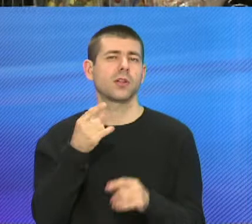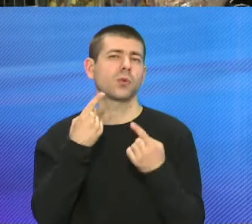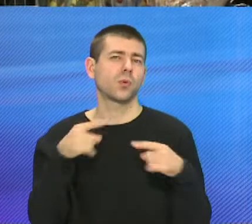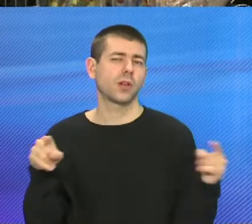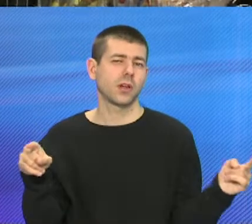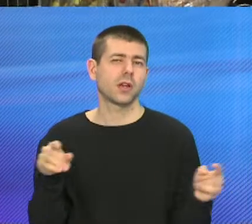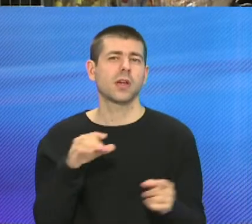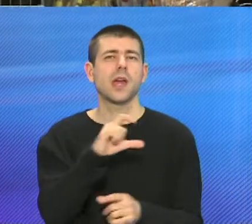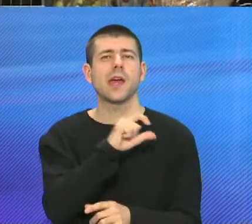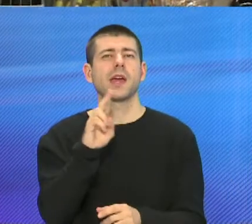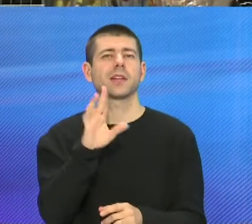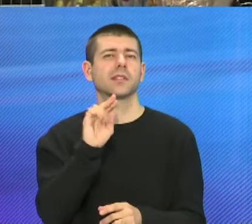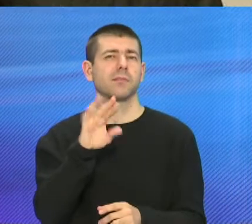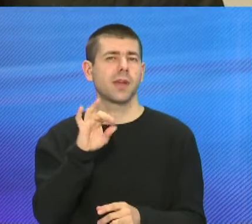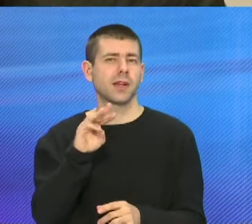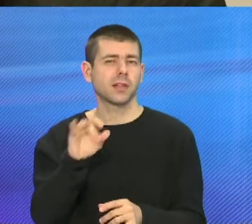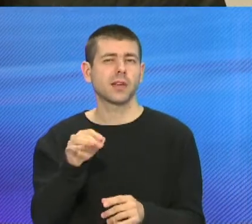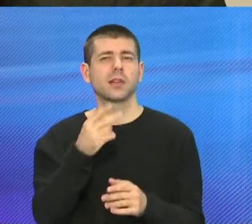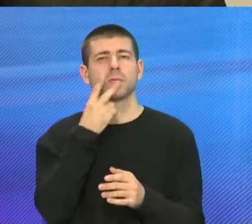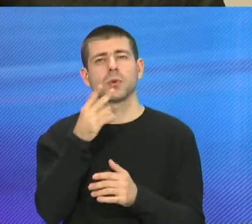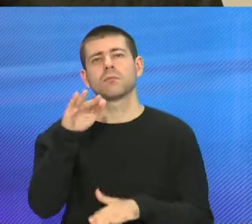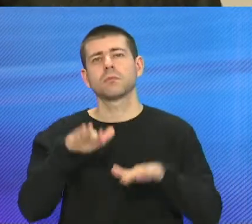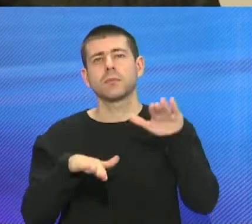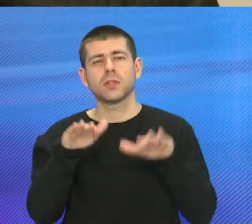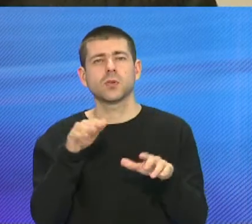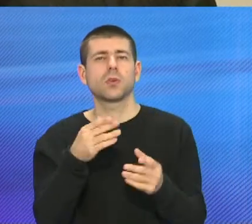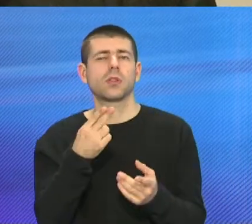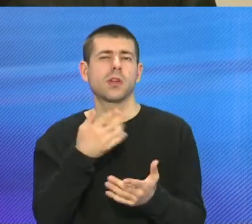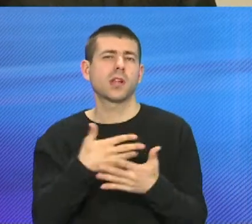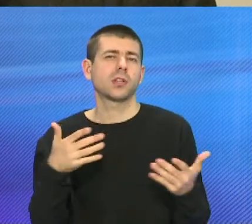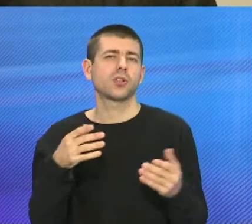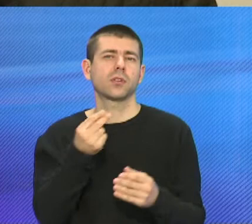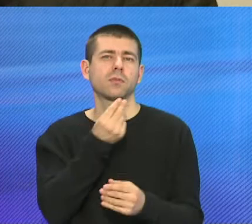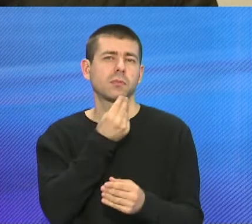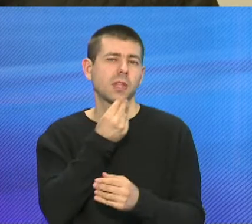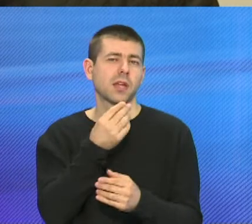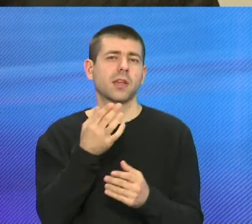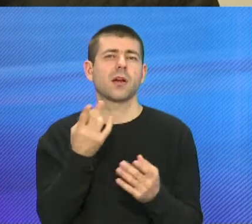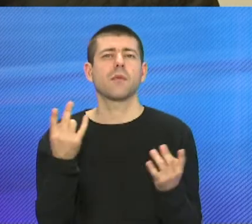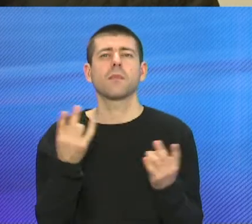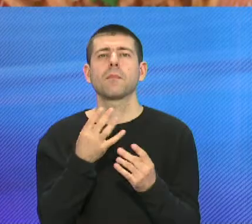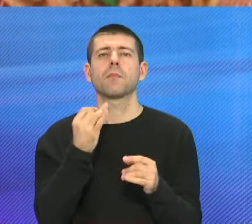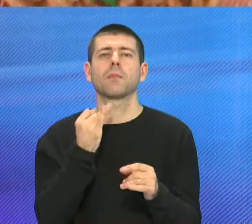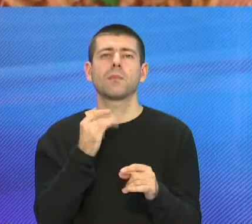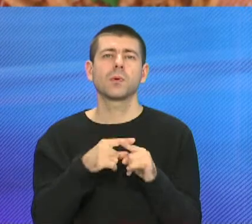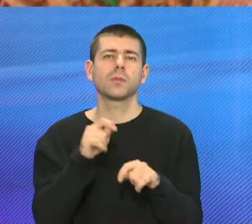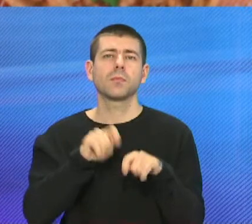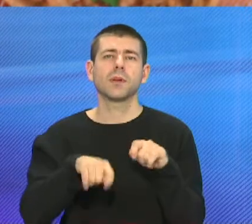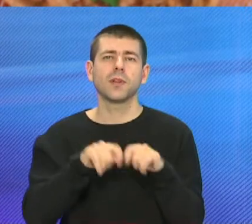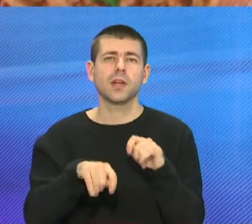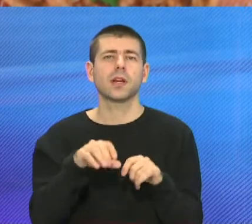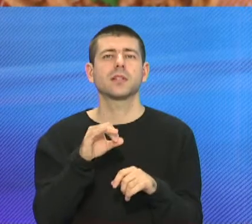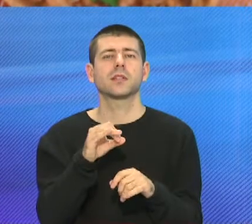інших. Экспертами оценивается диапазон цен на даденные виды продуктов. А кроме того, обовязково проверяется и письмово